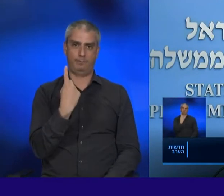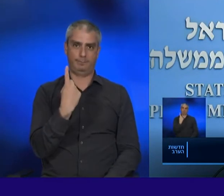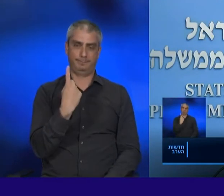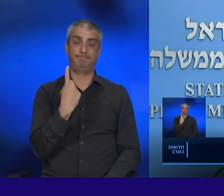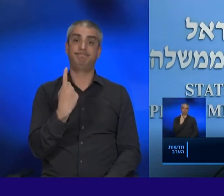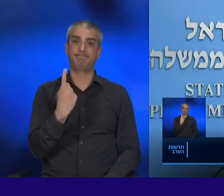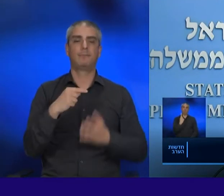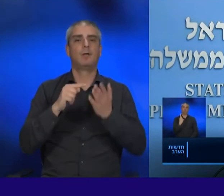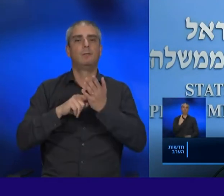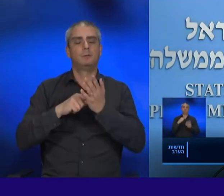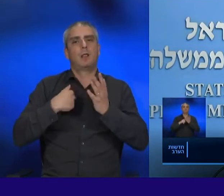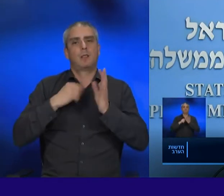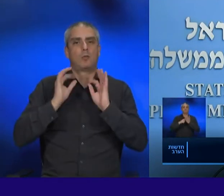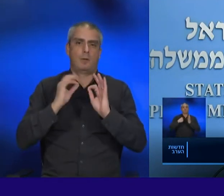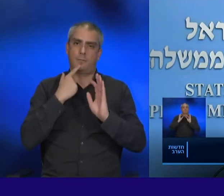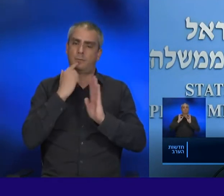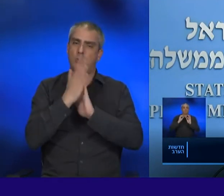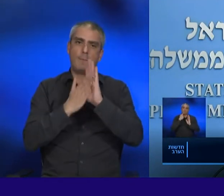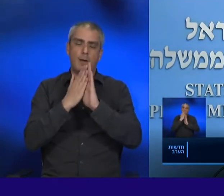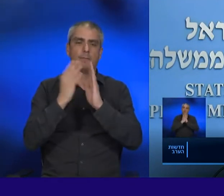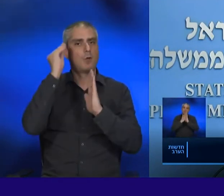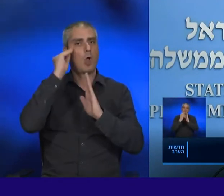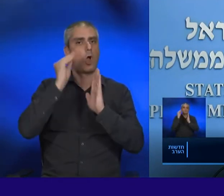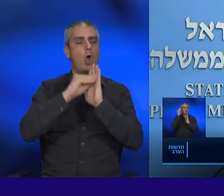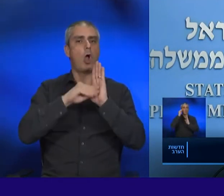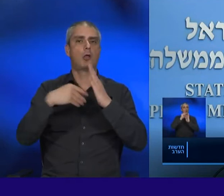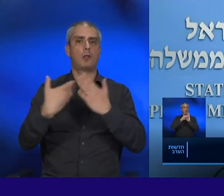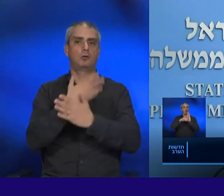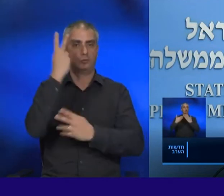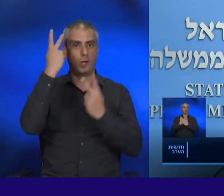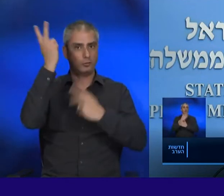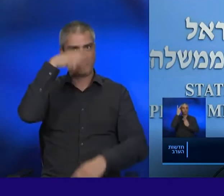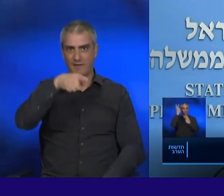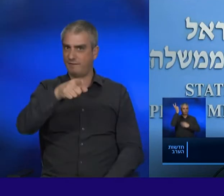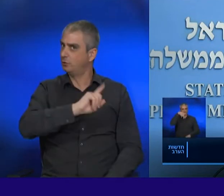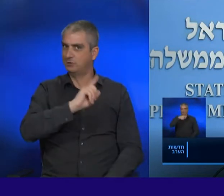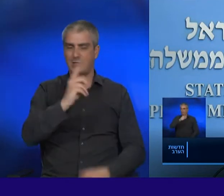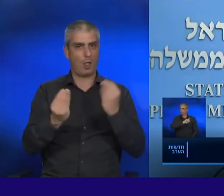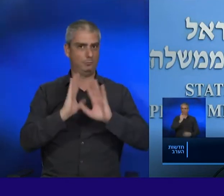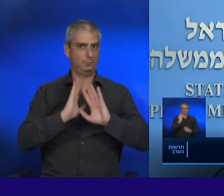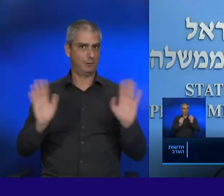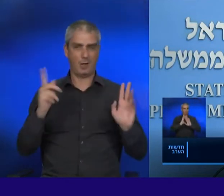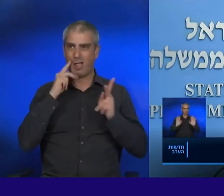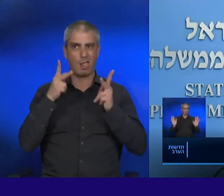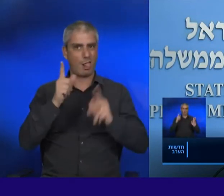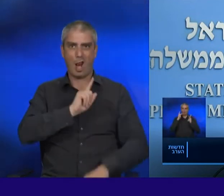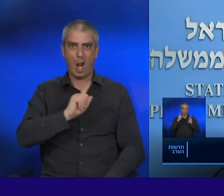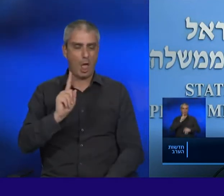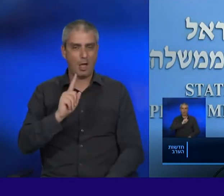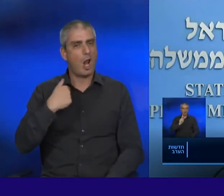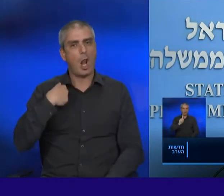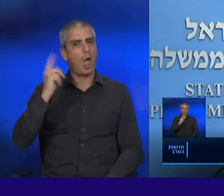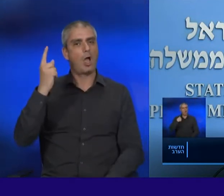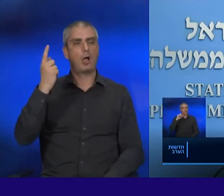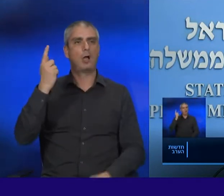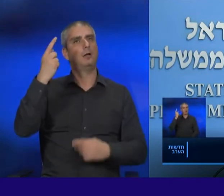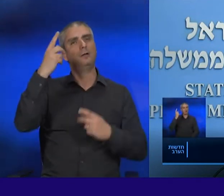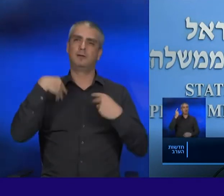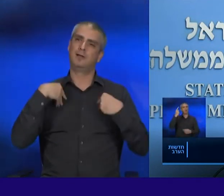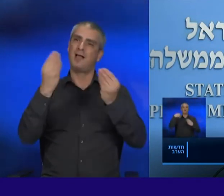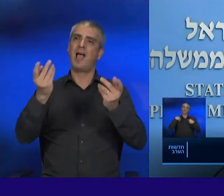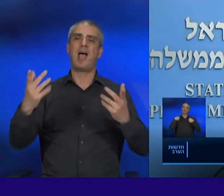ולכן אנחנו באמת אומרים לכם את ההנחיות החדשות שלנו, חשוב לנו שתבינו, זה לא משחק. אנחנו לא דאגנו לכם לחופשה